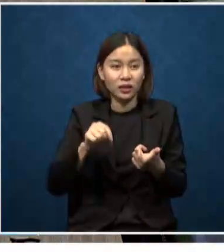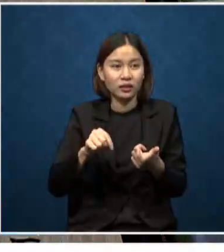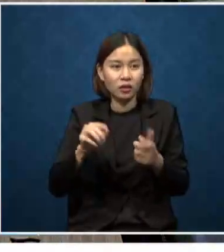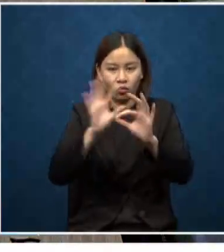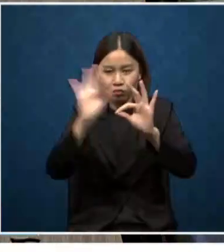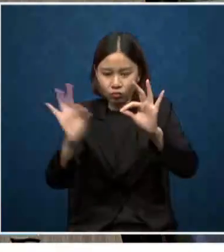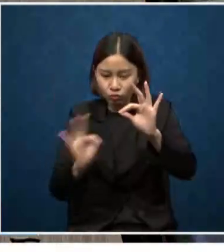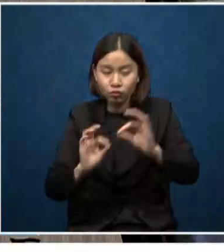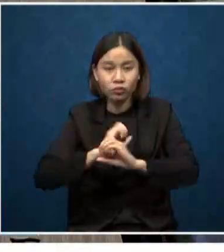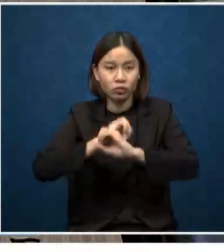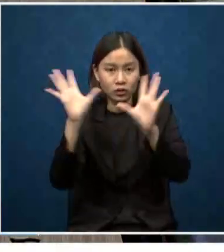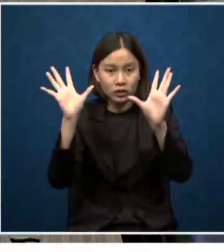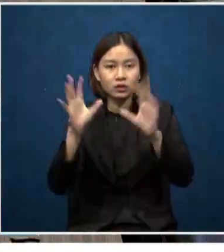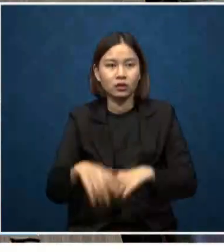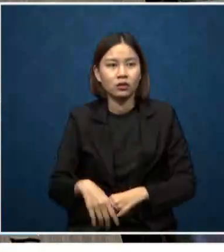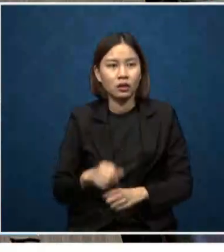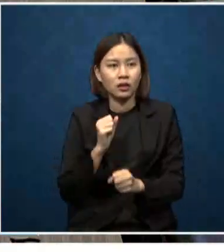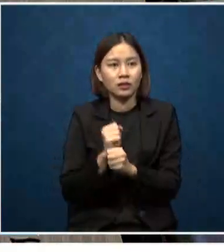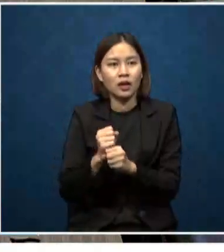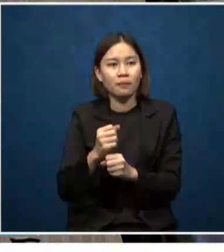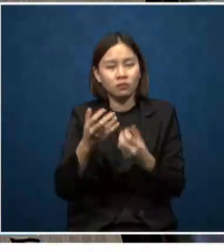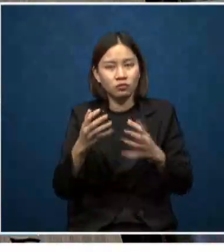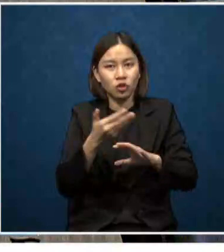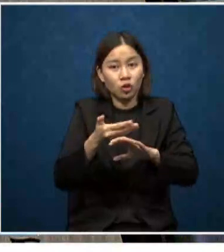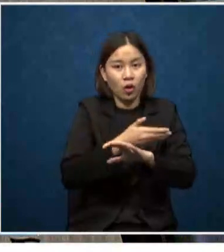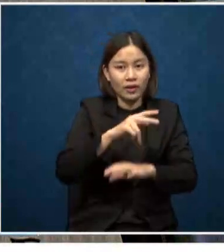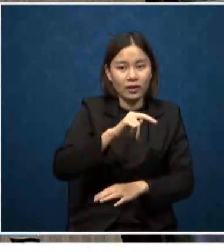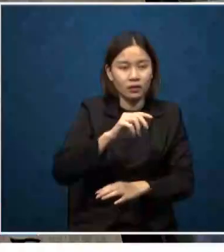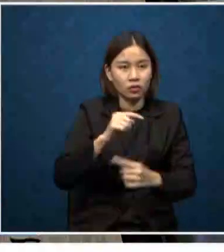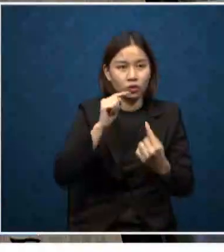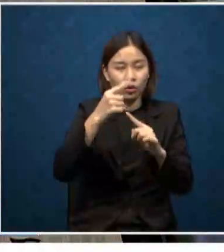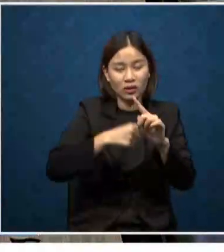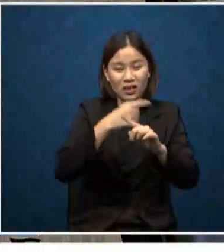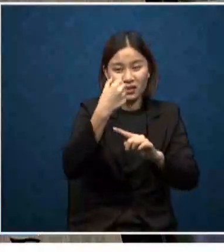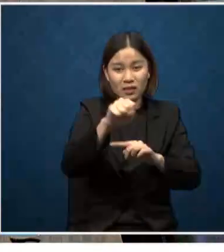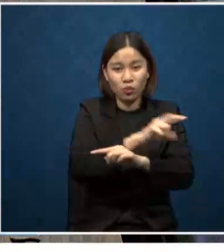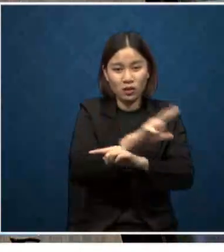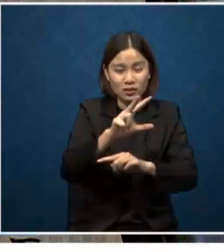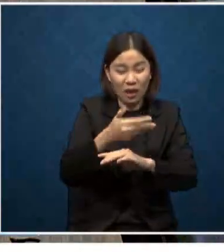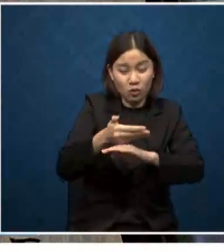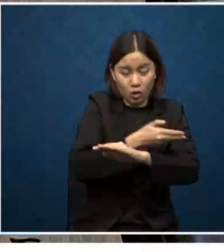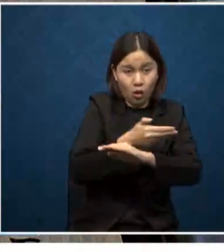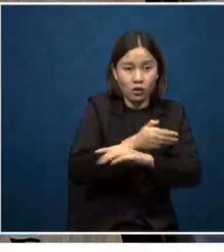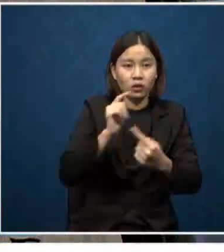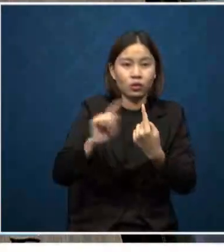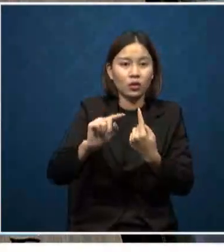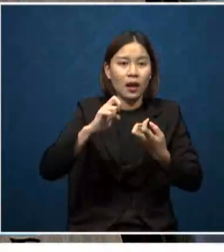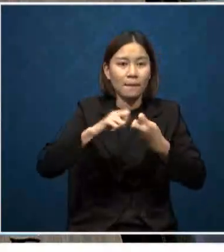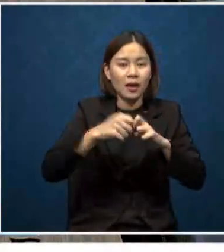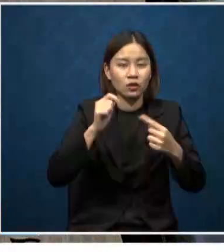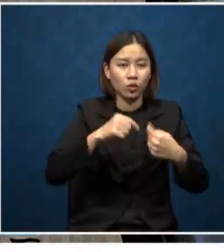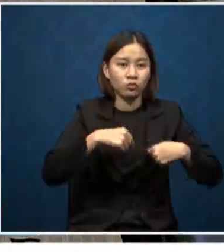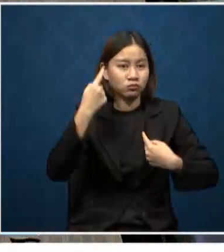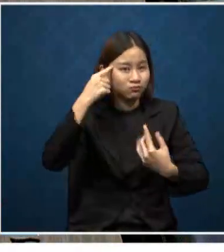ไว้เป็นรูปธรรมจริงๆถ้าทำเอาไว้เนี่ยก่อนที่จะเกิดเหตุการณ์วันที่ 3ตุลาคมที่เรารับทราบกันนะฮะคือเรื่องของปัญหาทาง